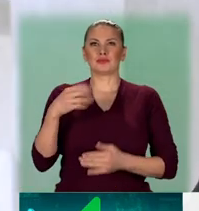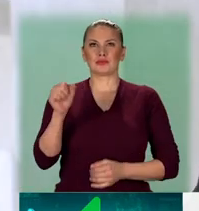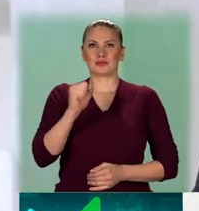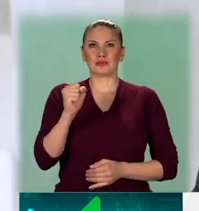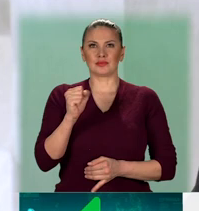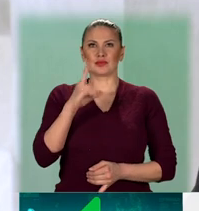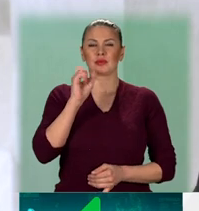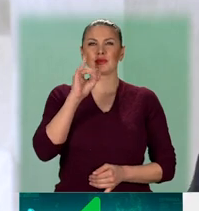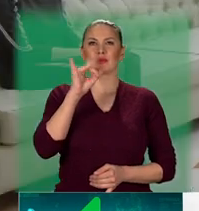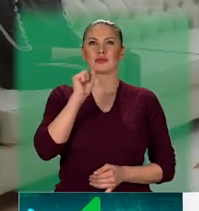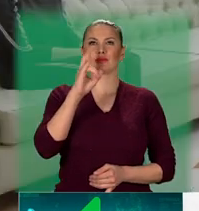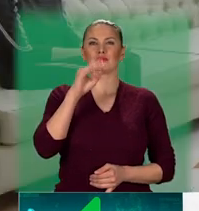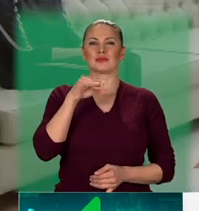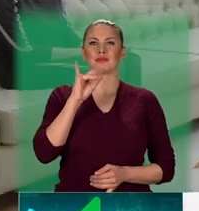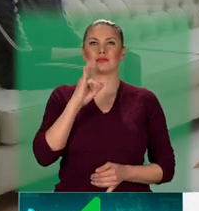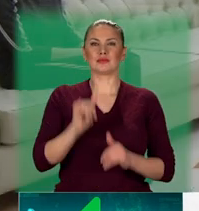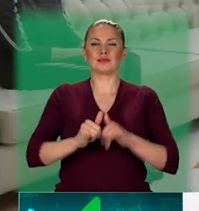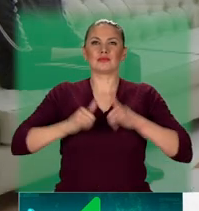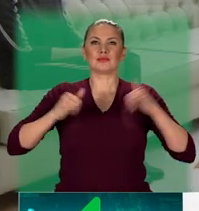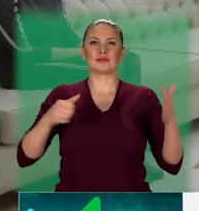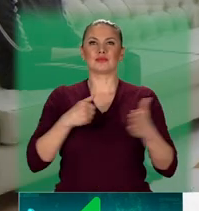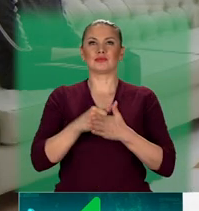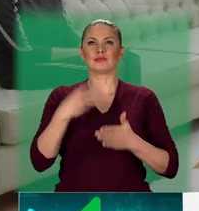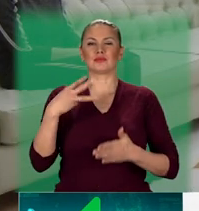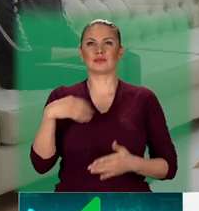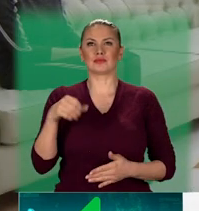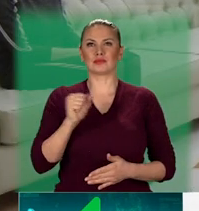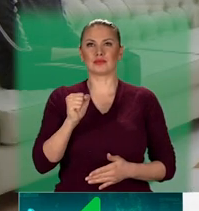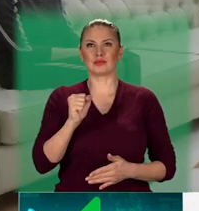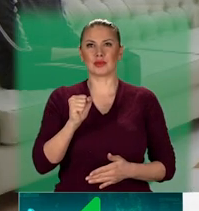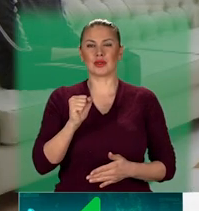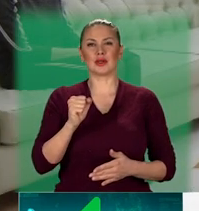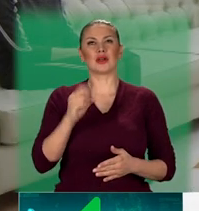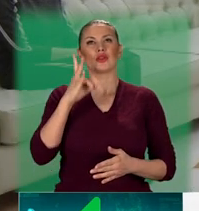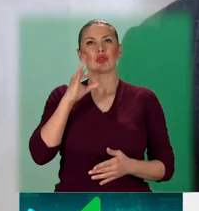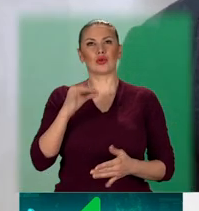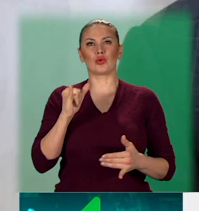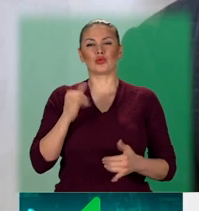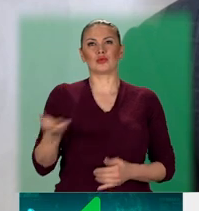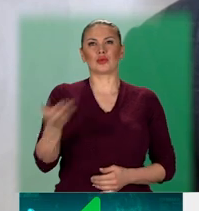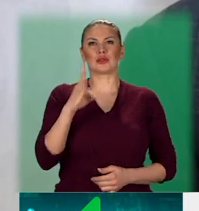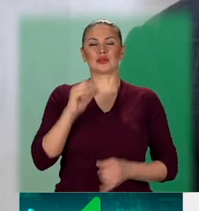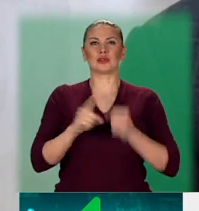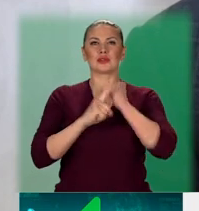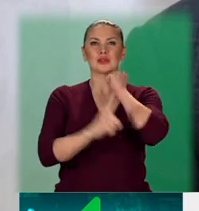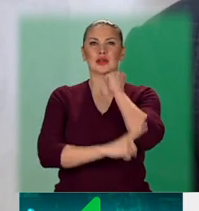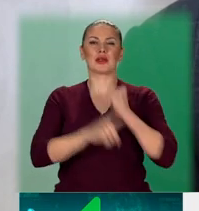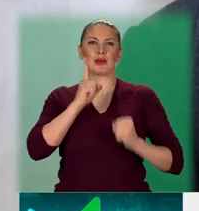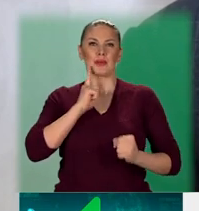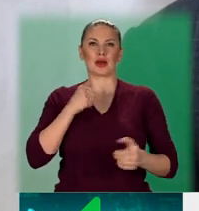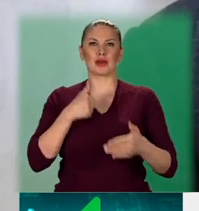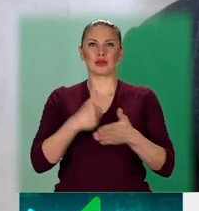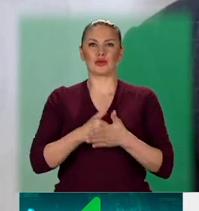меры продлены еще на неделю. Это главная информация последних дней, с которой сегодня работает аппарат губернатора. На двух прямых линиях Валерий